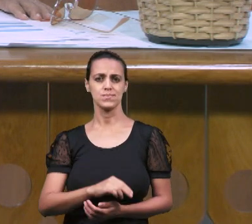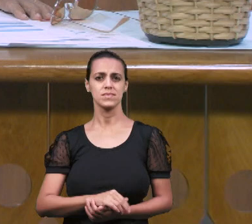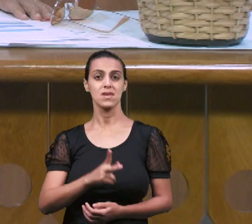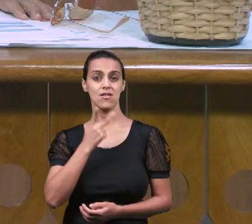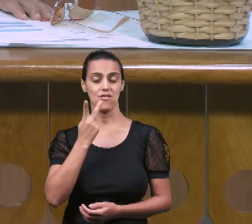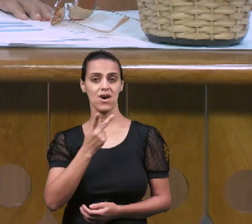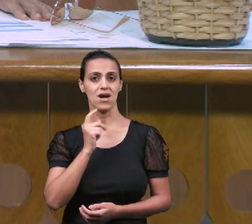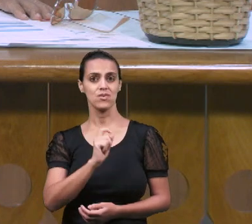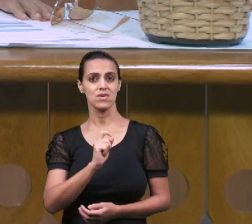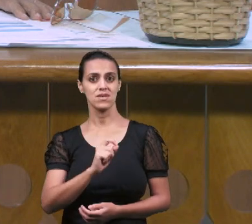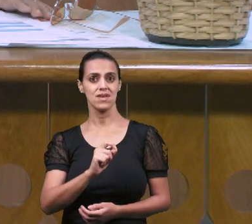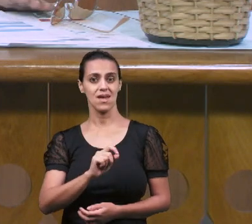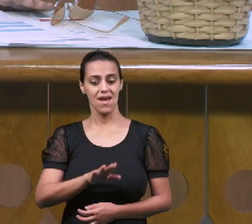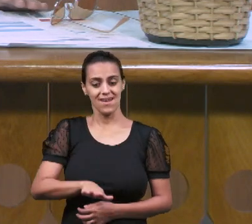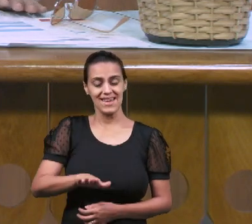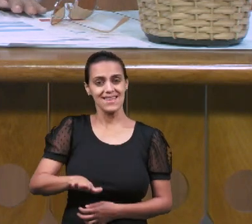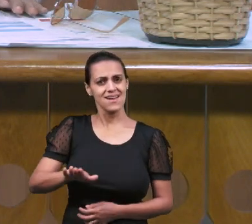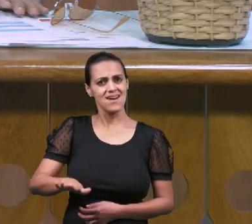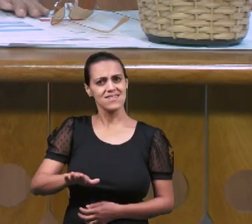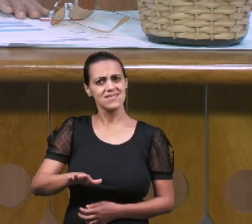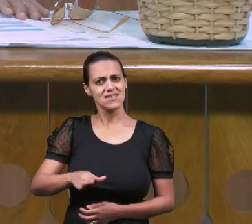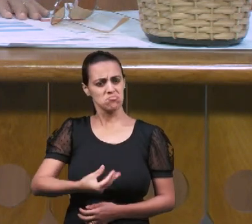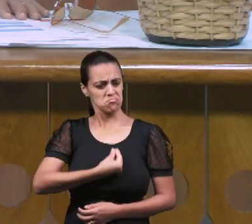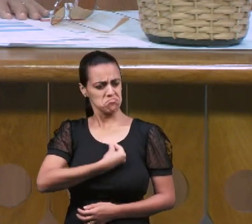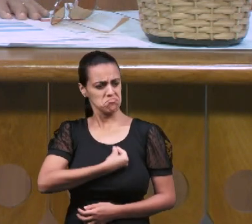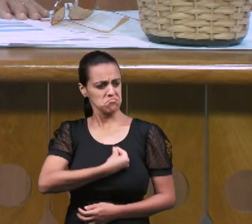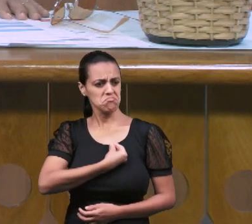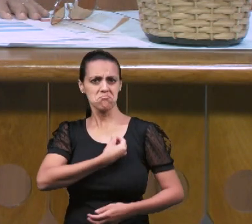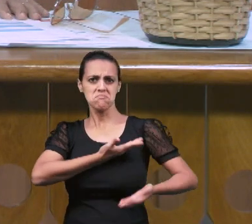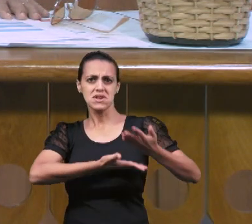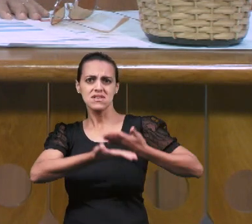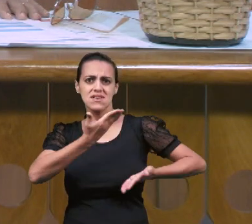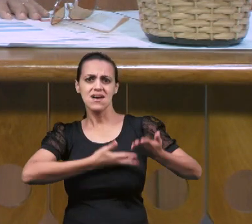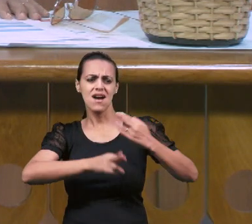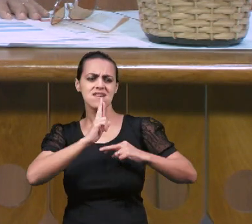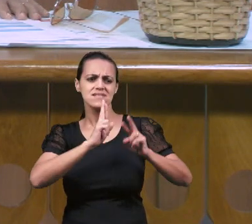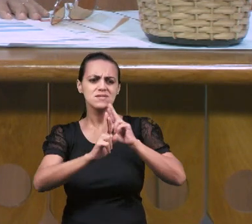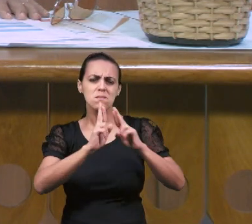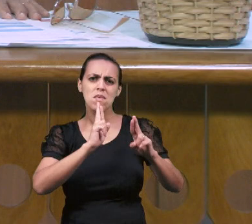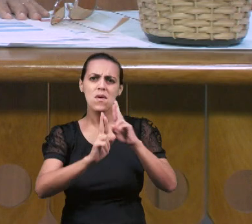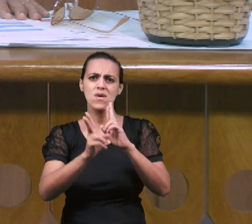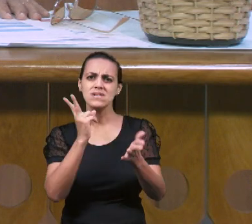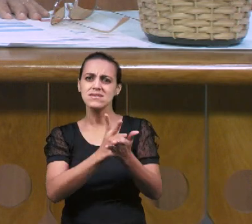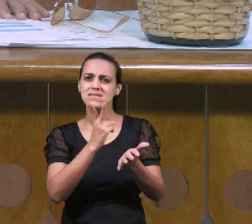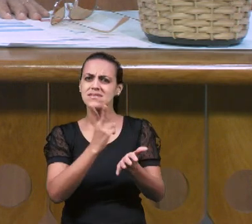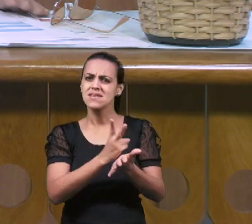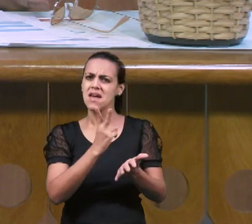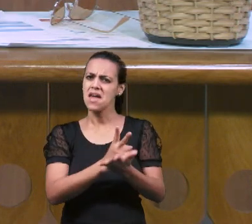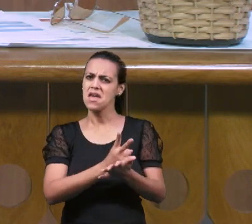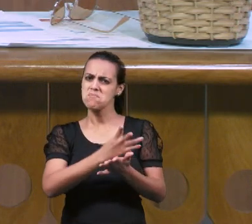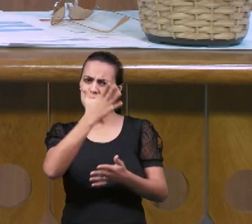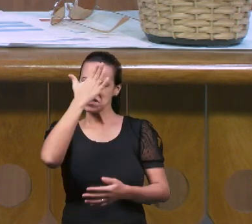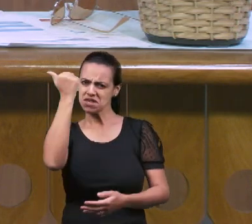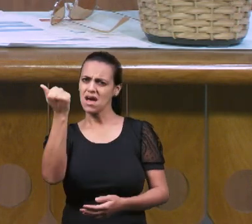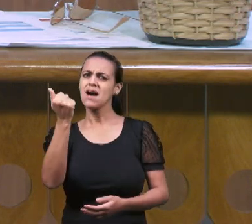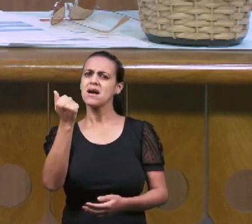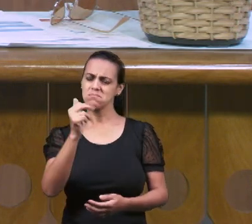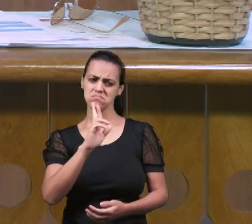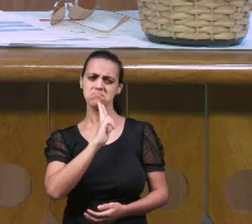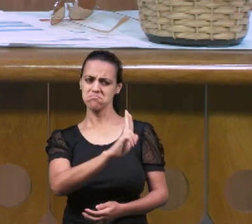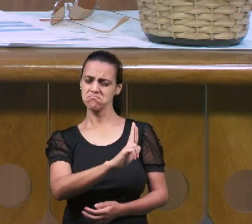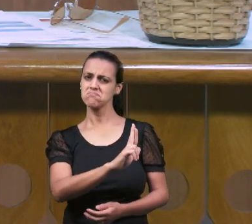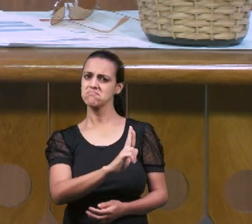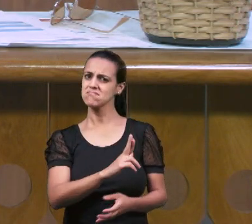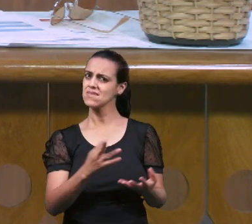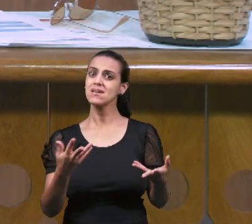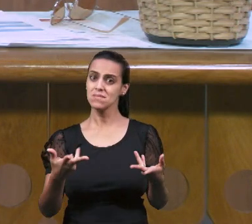Il décrit ici un enfant qui participe, qui répond aux questions avec beaucoup de propriété. Quelle chose extraordinaire, un enfant.